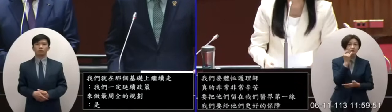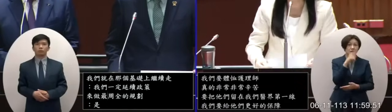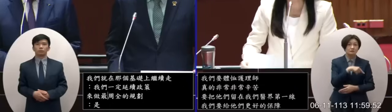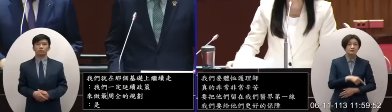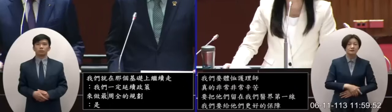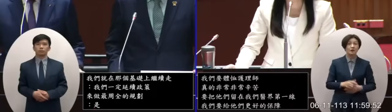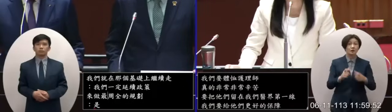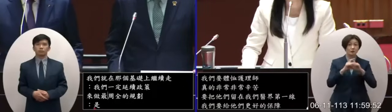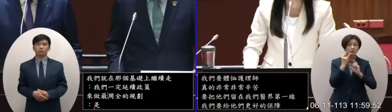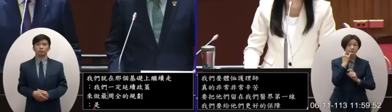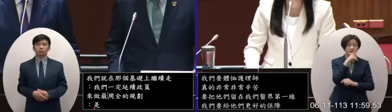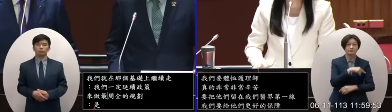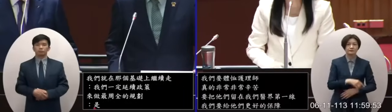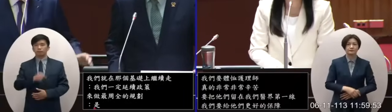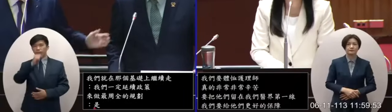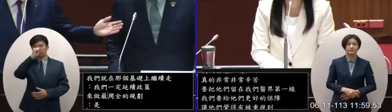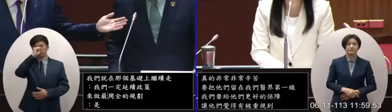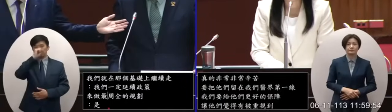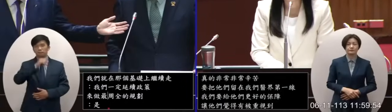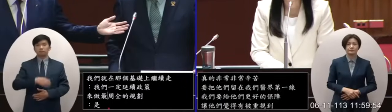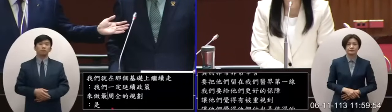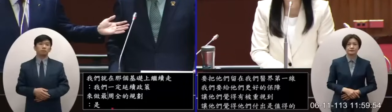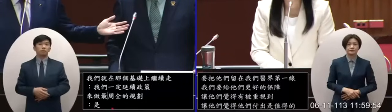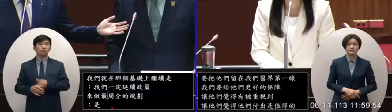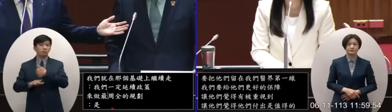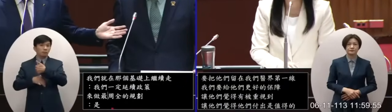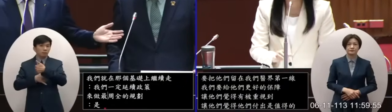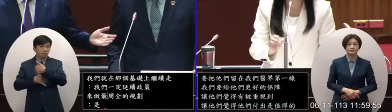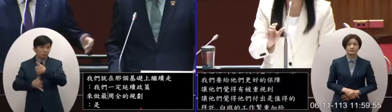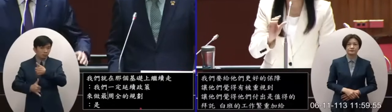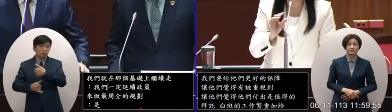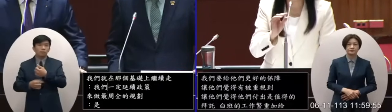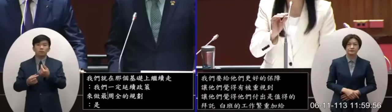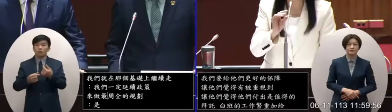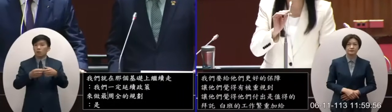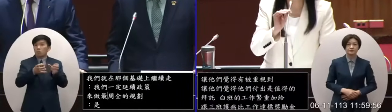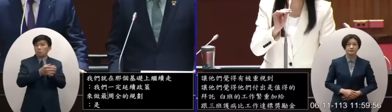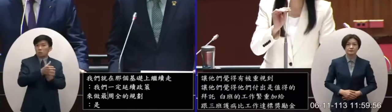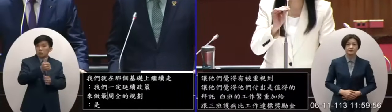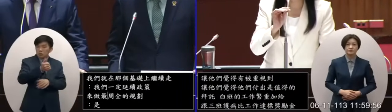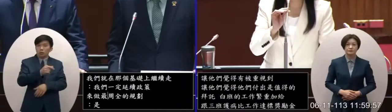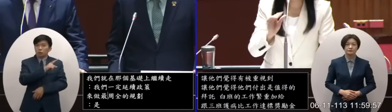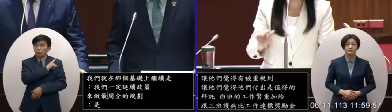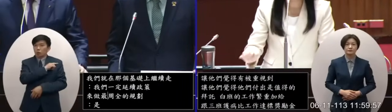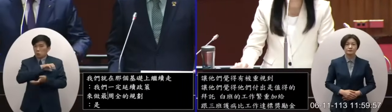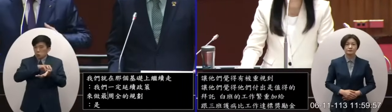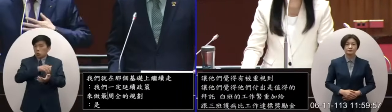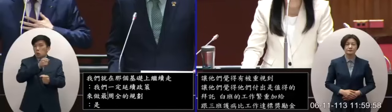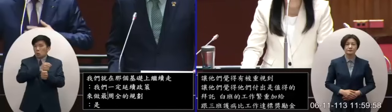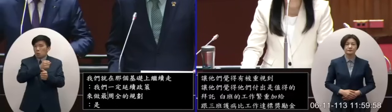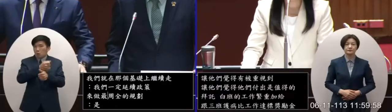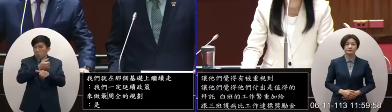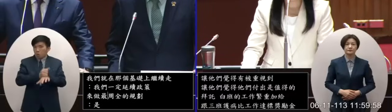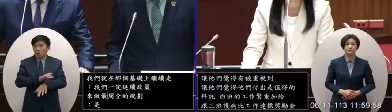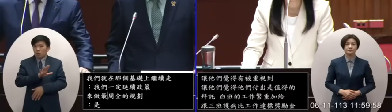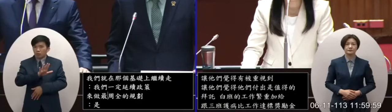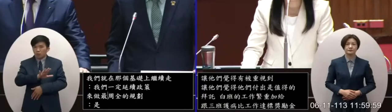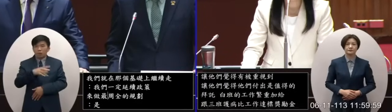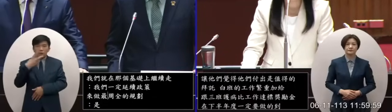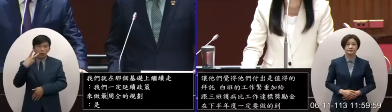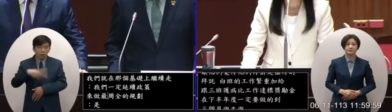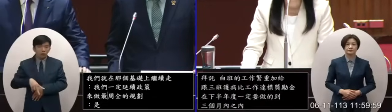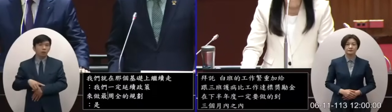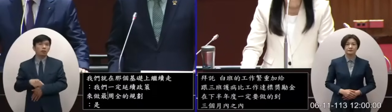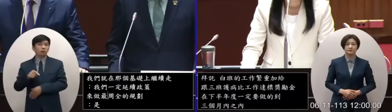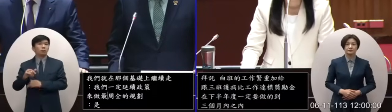复？ 好的，这个委员包括部长他在这个临床工作上面的专业，以及我长时在民间基金